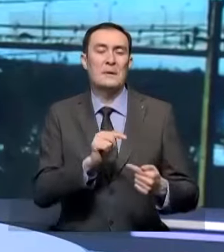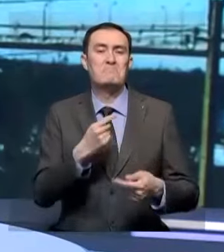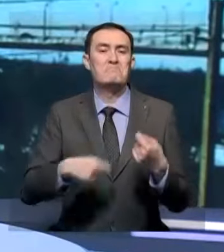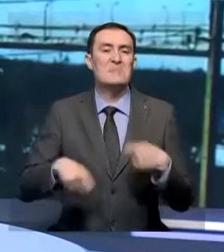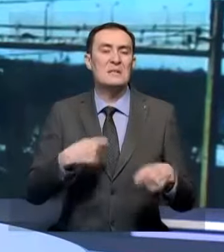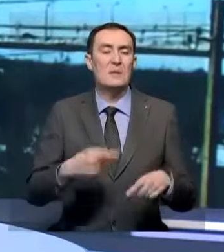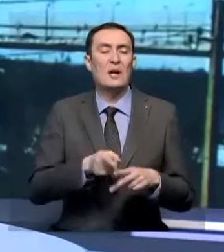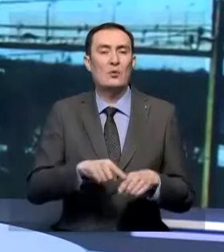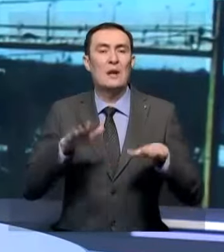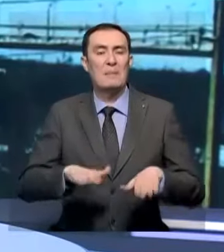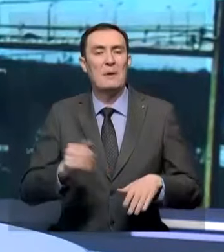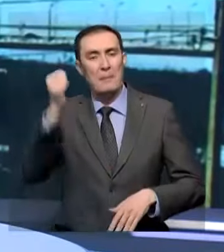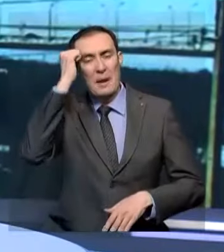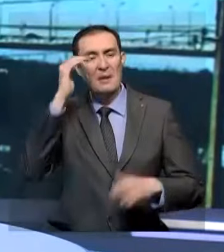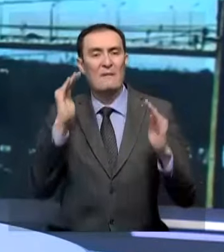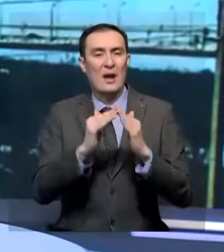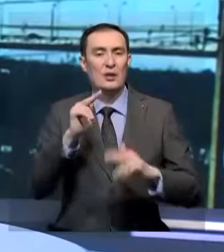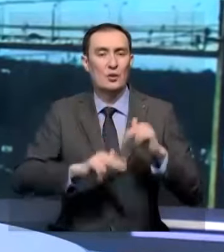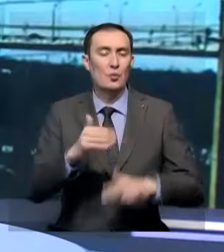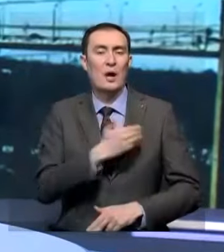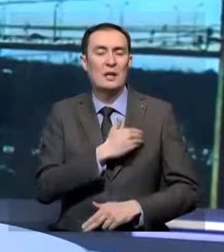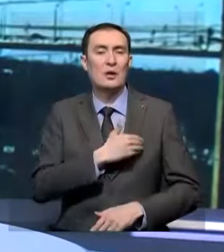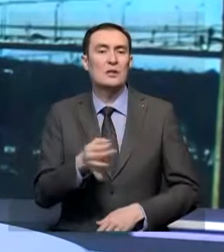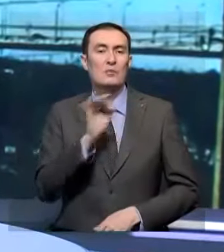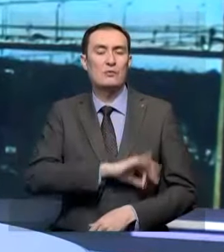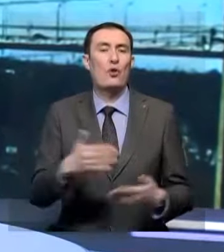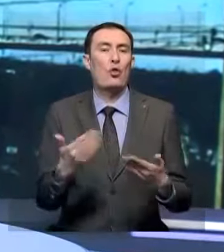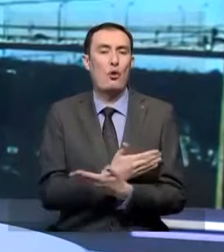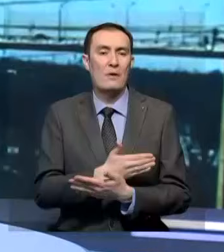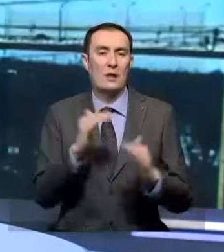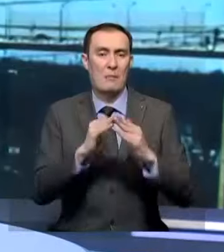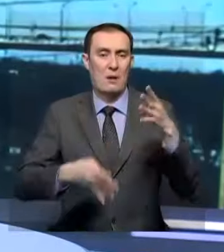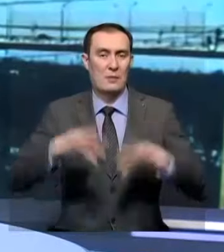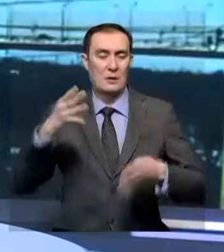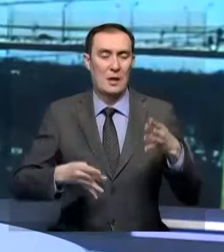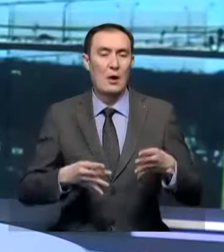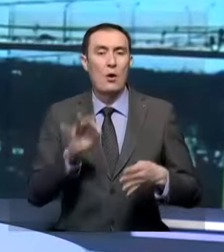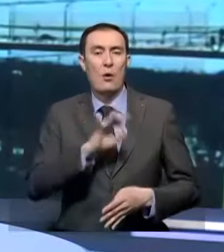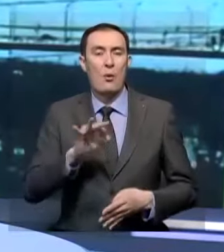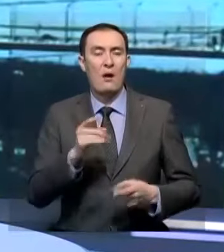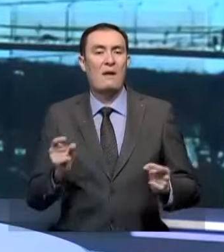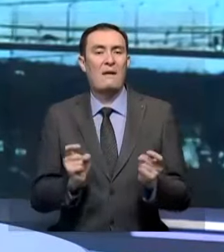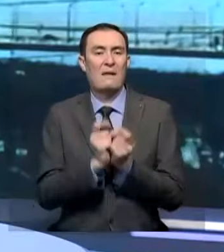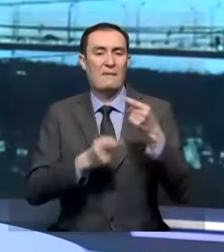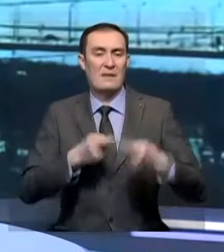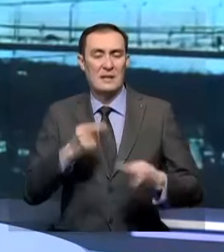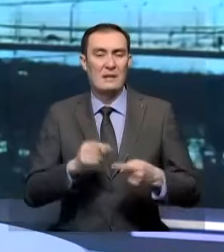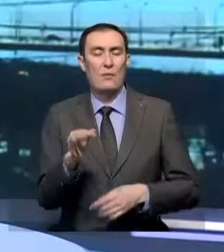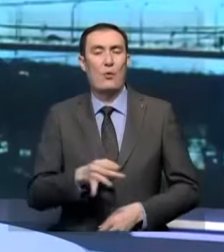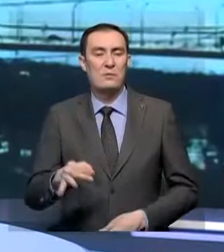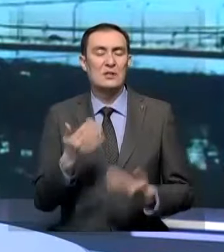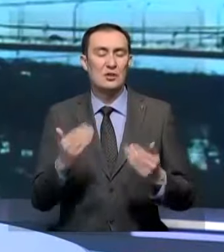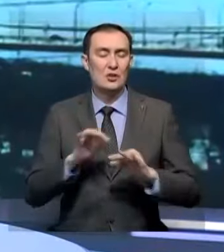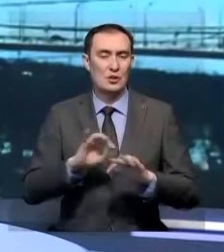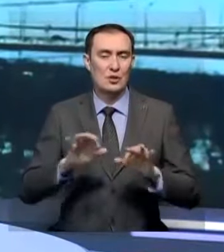бизнесменами, которые на месте памятников архитектуры хотят построить новые объекты. Об архитектурном конфликте в регионе